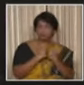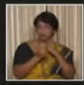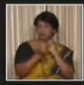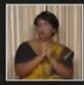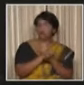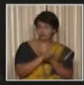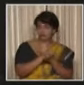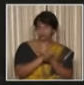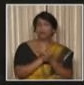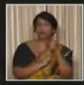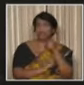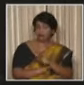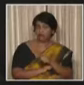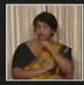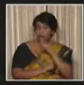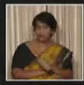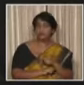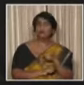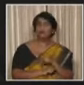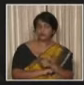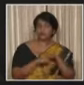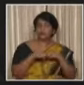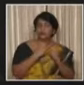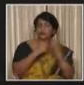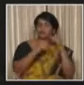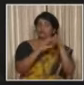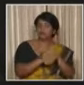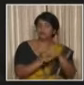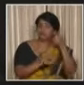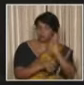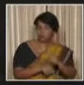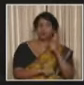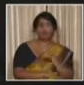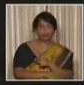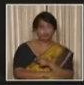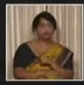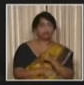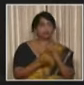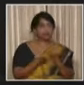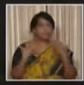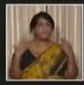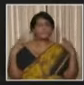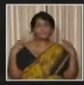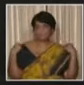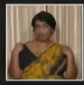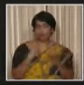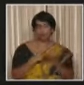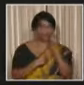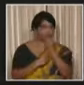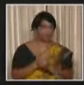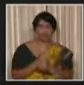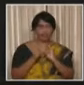පරිවර්තනය කිරීමේදී ඔවුන්ට අනිවාර්යයෙන්ම ඒ සමාගම්වල අනිවාර්යයෙන්ම ඔවුන්ට ඒ අවශ්‍ය පහසුකම් ලබා දිය යුතුයි කියන එක. ඒතර